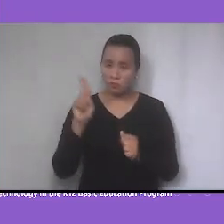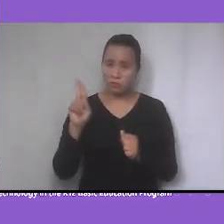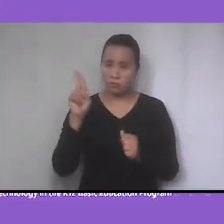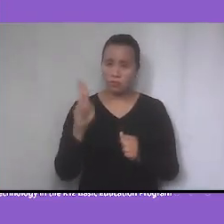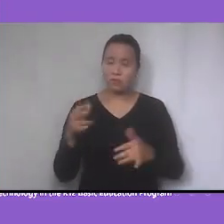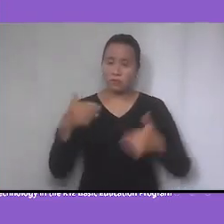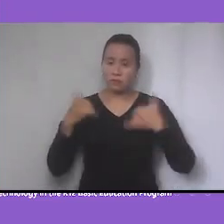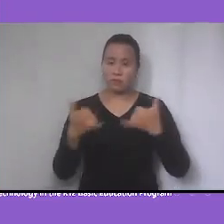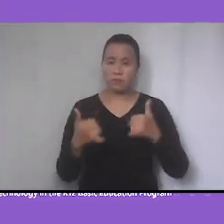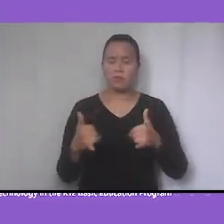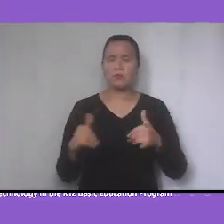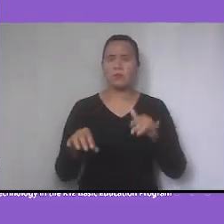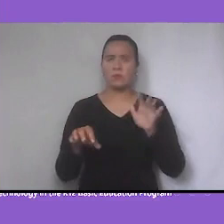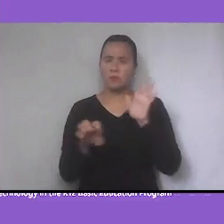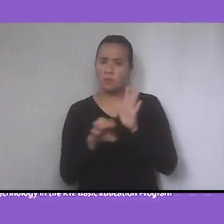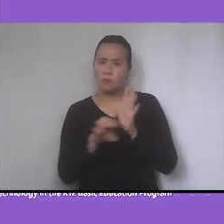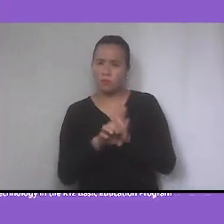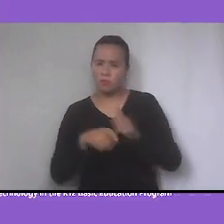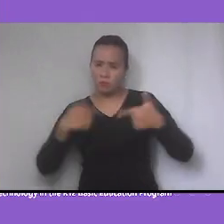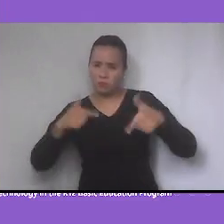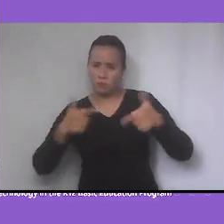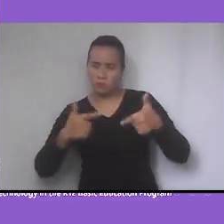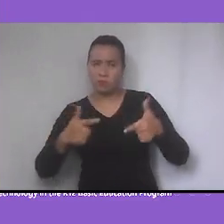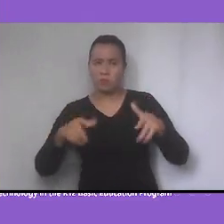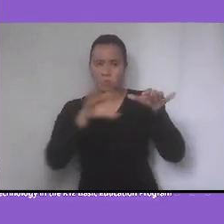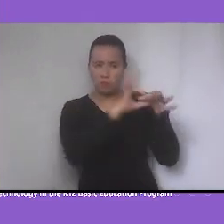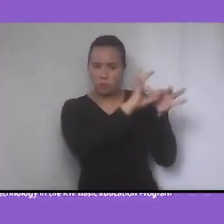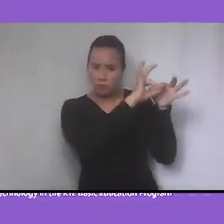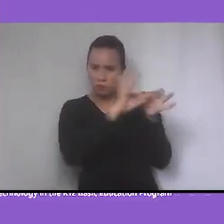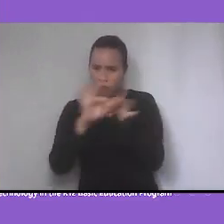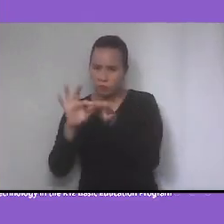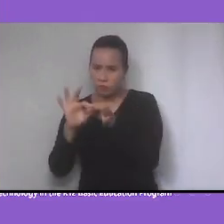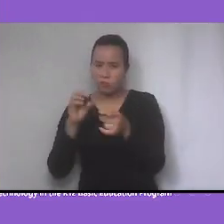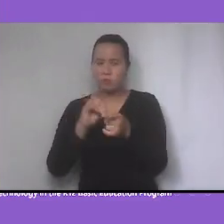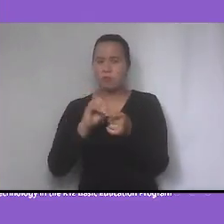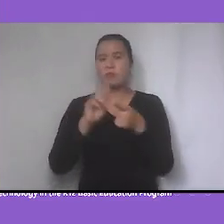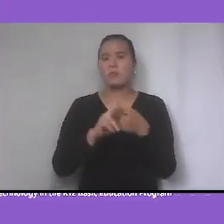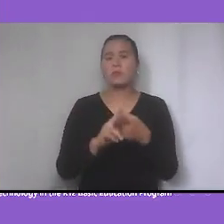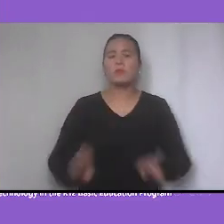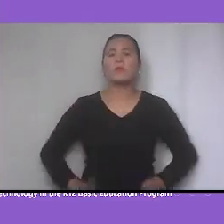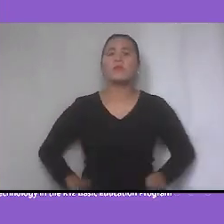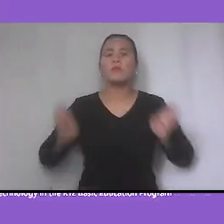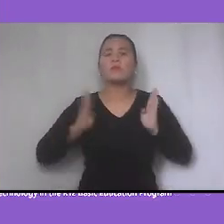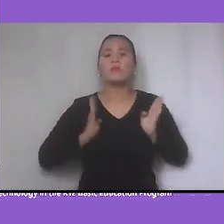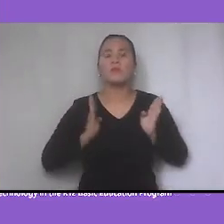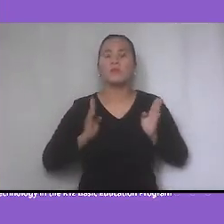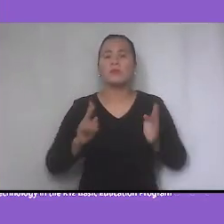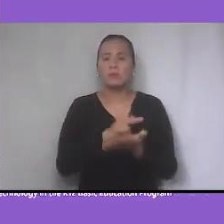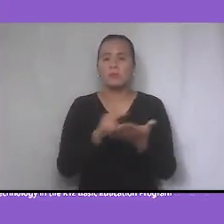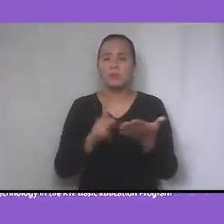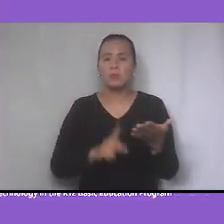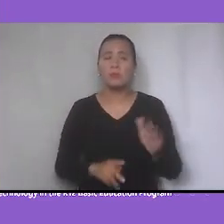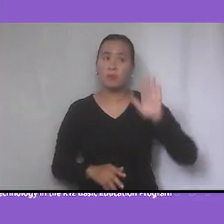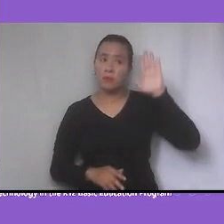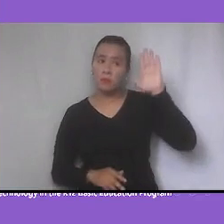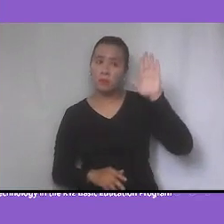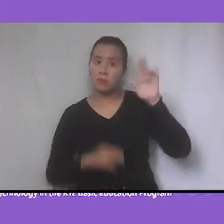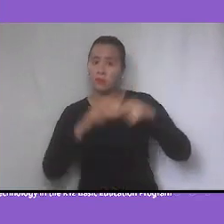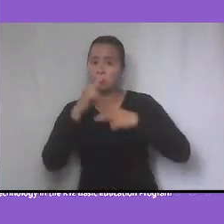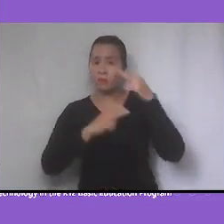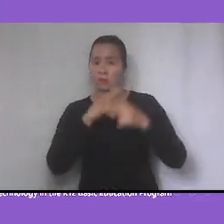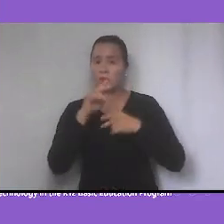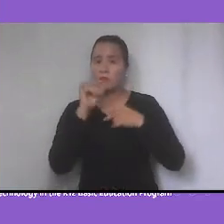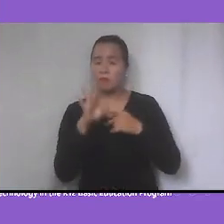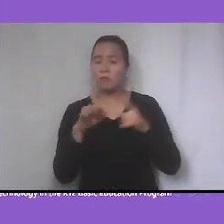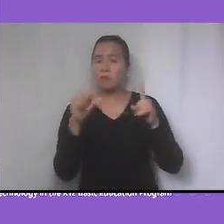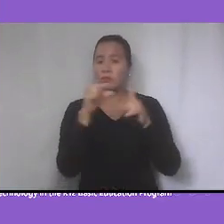tugma. Meron tayong body parts, di ba? Kamay at saka ilong. Itaas ang kamay kapag ang salita ay